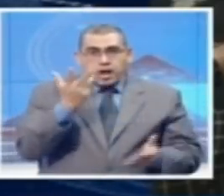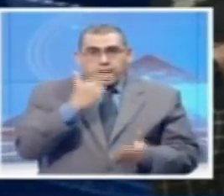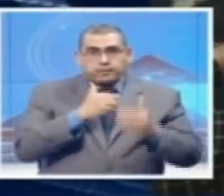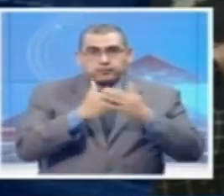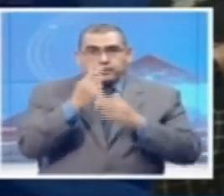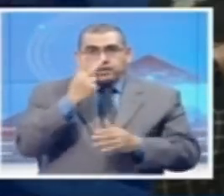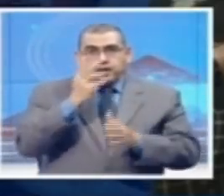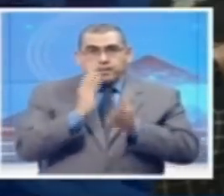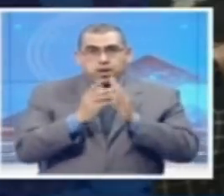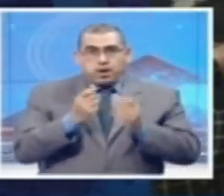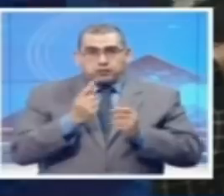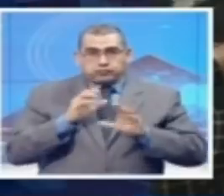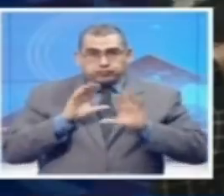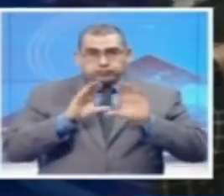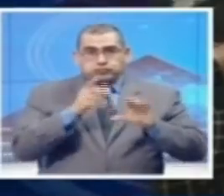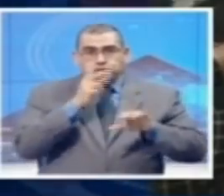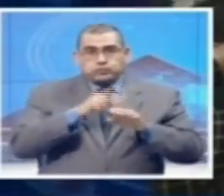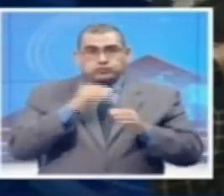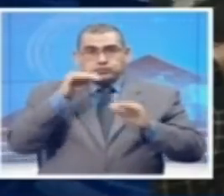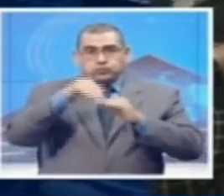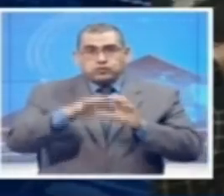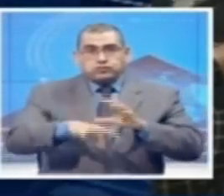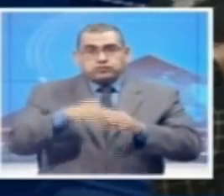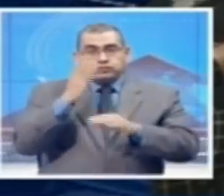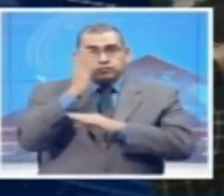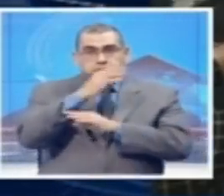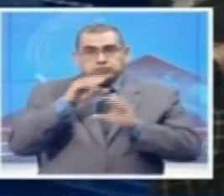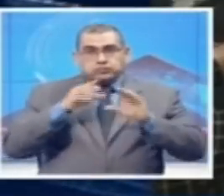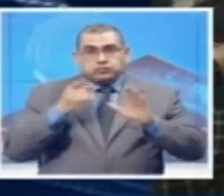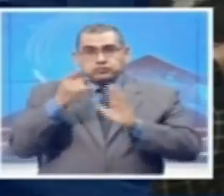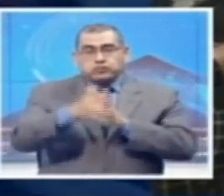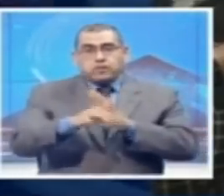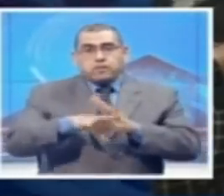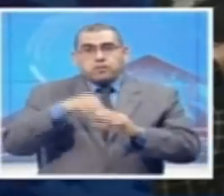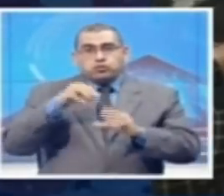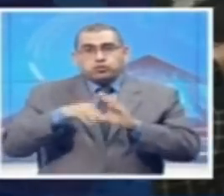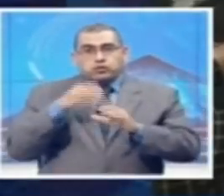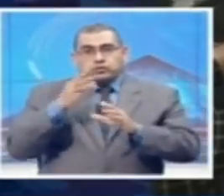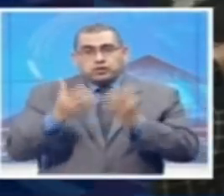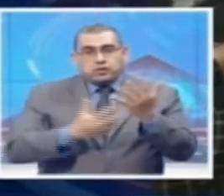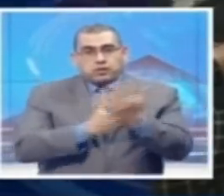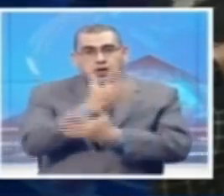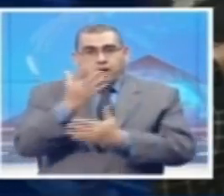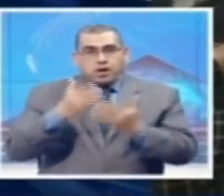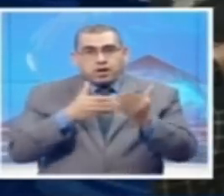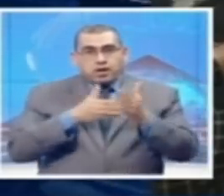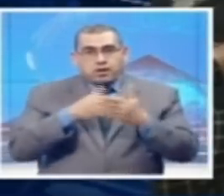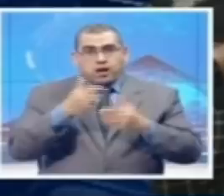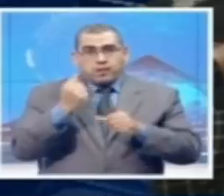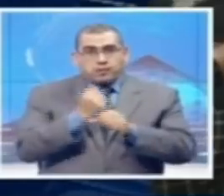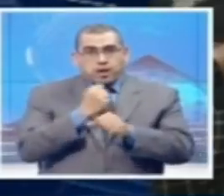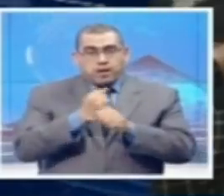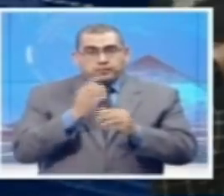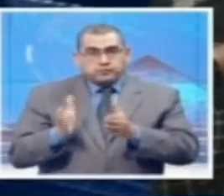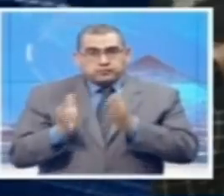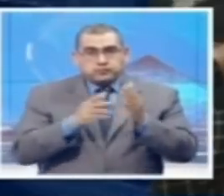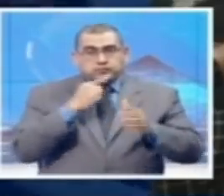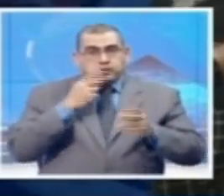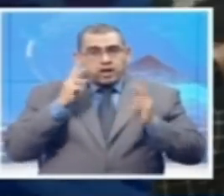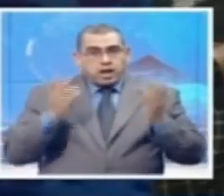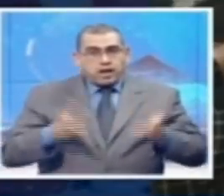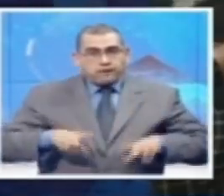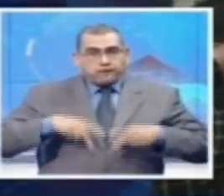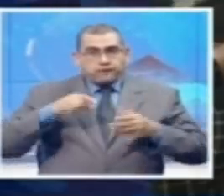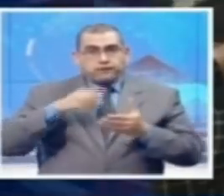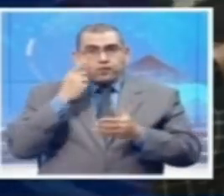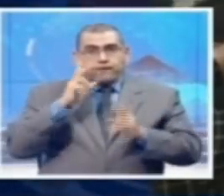إلى ملياري جنيه. وتتضمن المنطقة اللوجستية إنشاء مشروع ذي أنشطة تجارية إدارية ولوجستية بجانب أنشطة